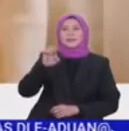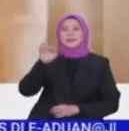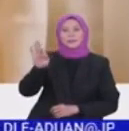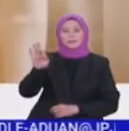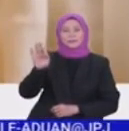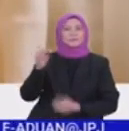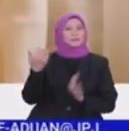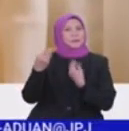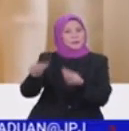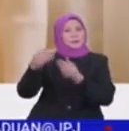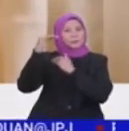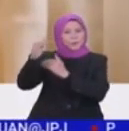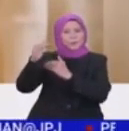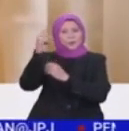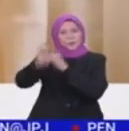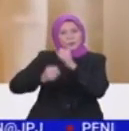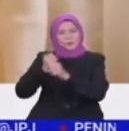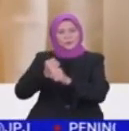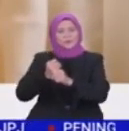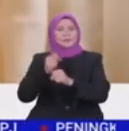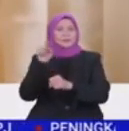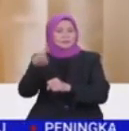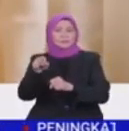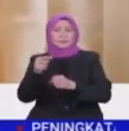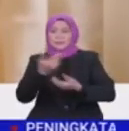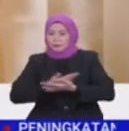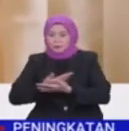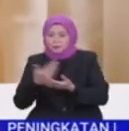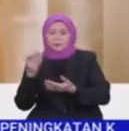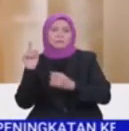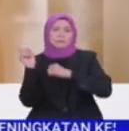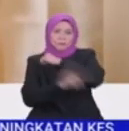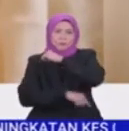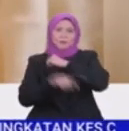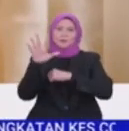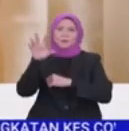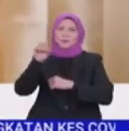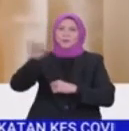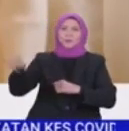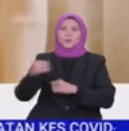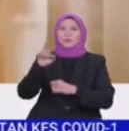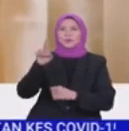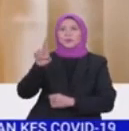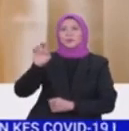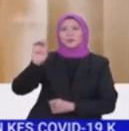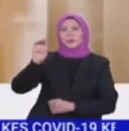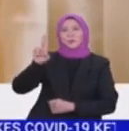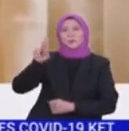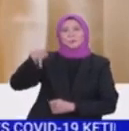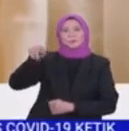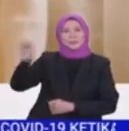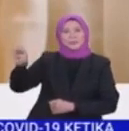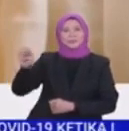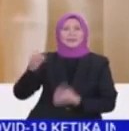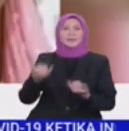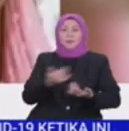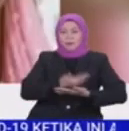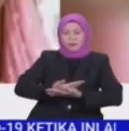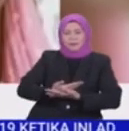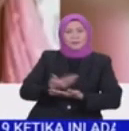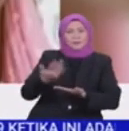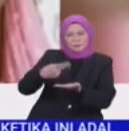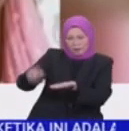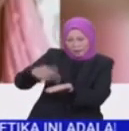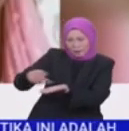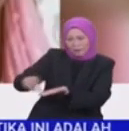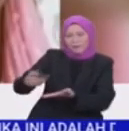memberi tempoh setahun kepada anak mereka atau bakal disaman RM50 juta. Pasangan itu mendakwa telah berhabiskan wang simpanan untuk